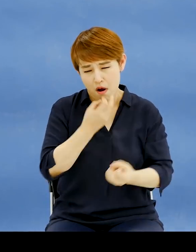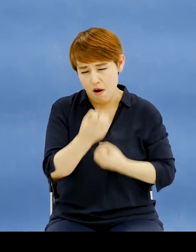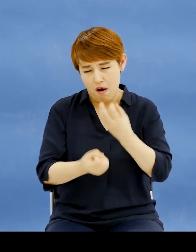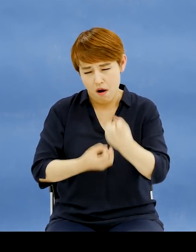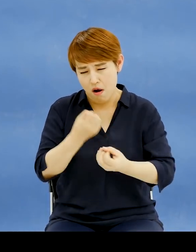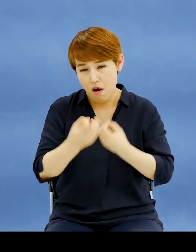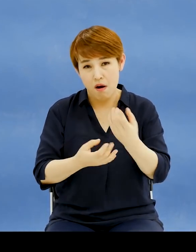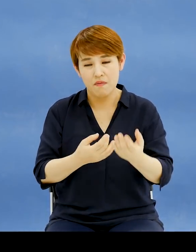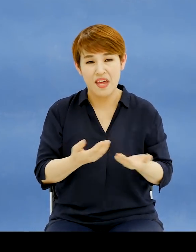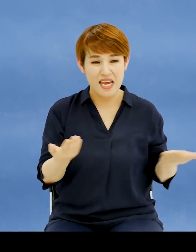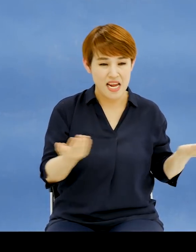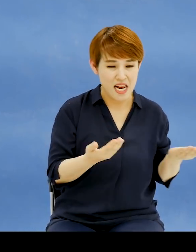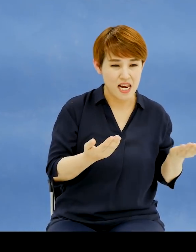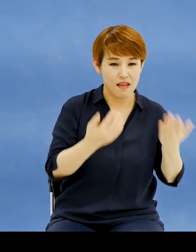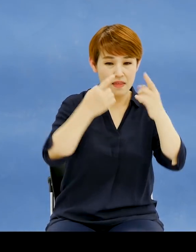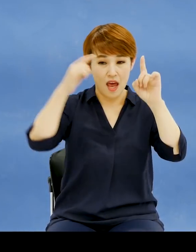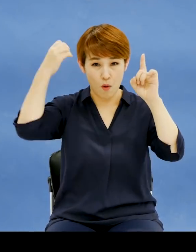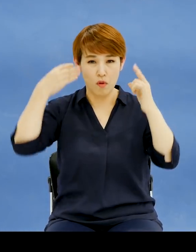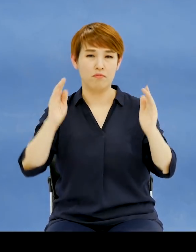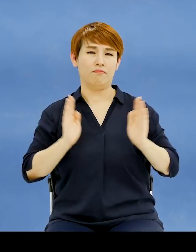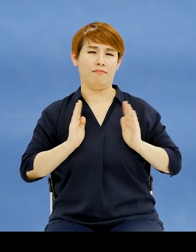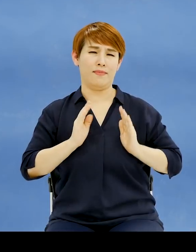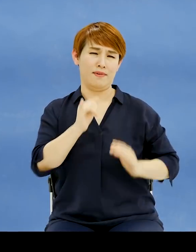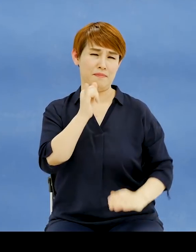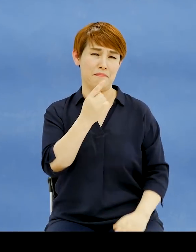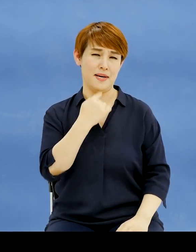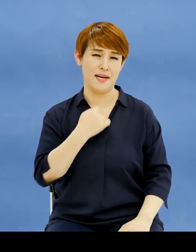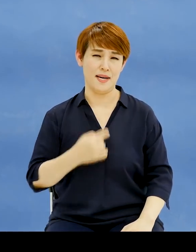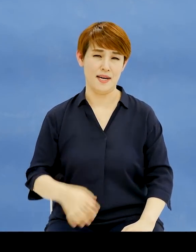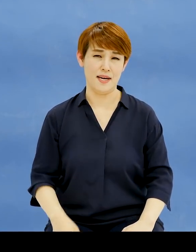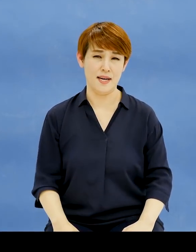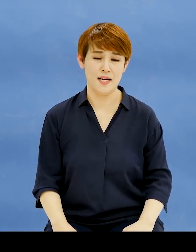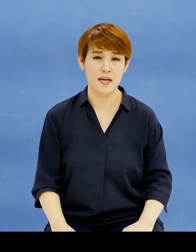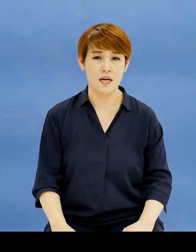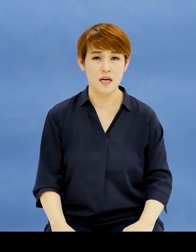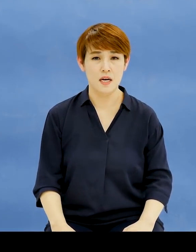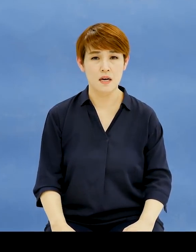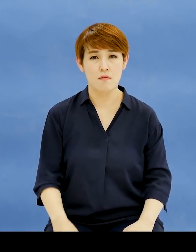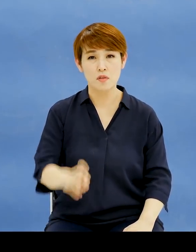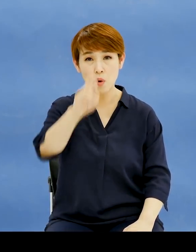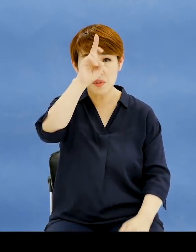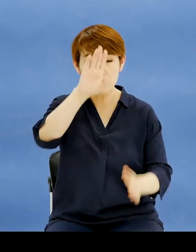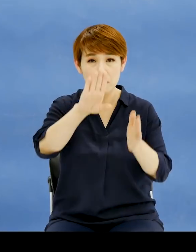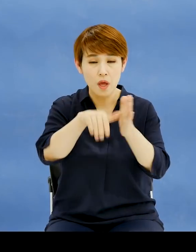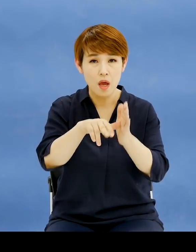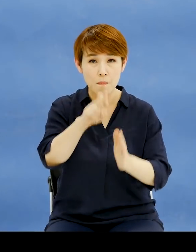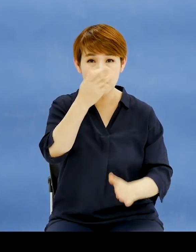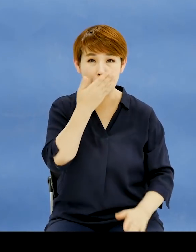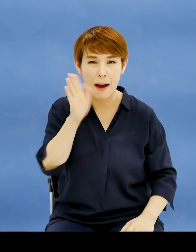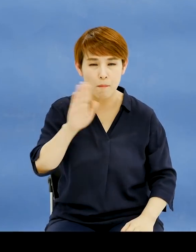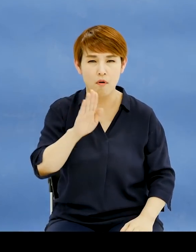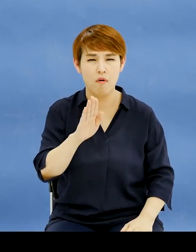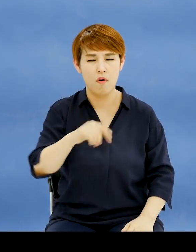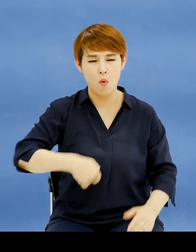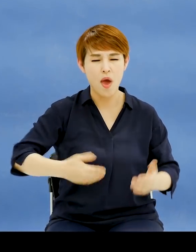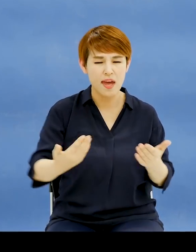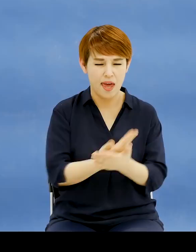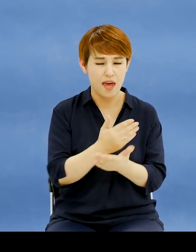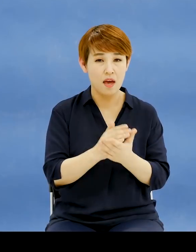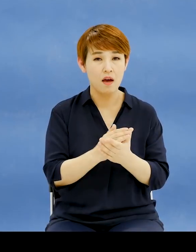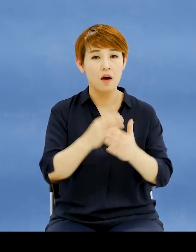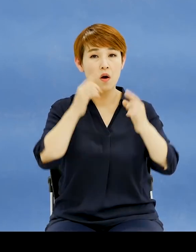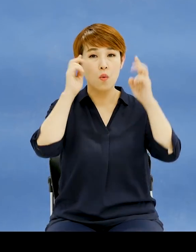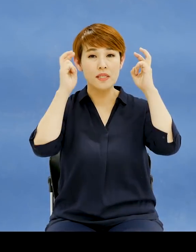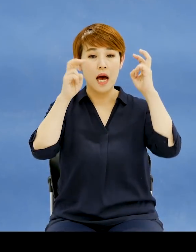끝나는 거예요. 그때 제가 일하면서 대학원 다니고 있었거든요. 네. 그래서 막 점심시간에 점심 안